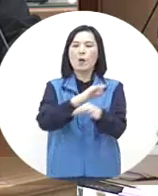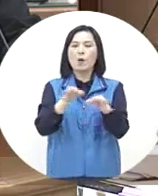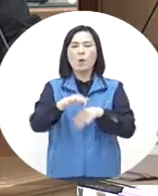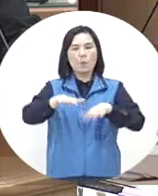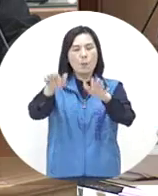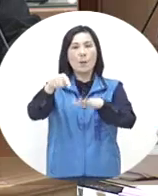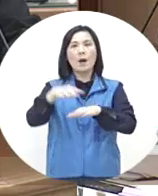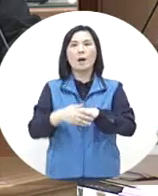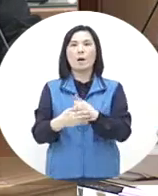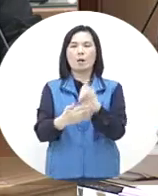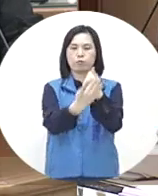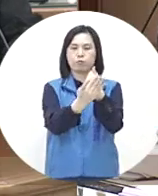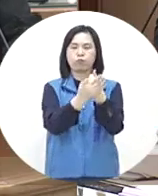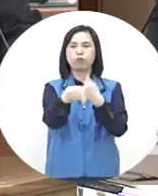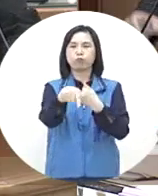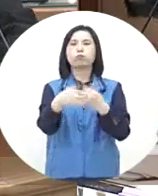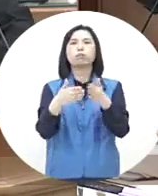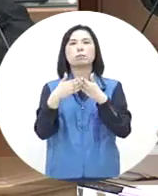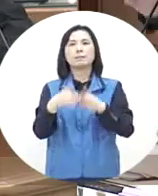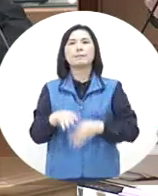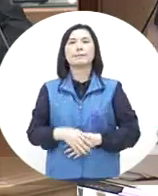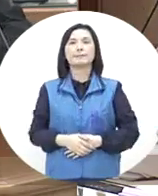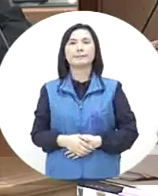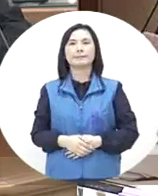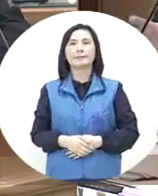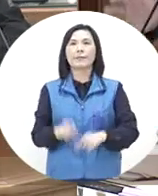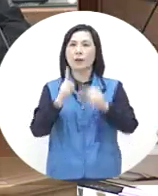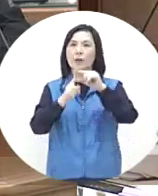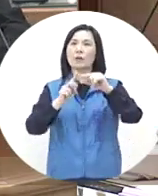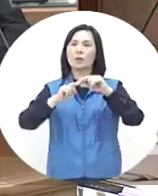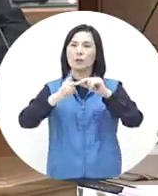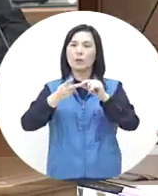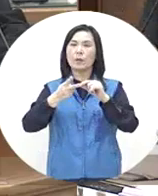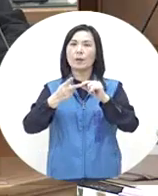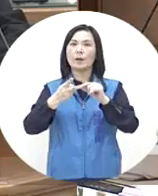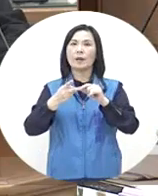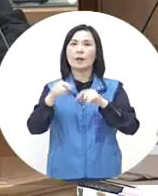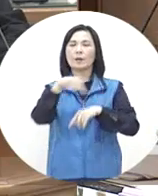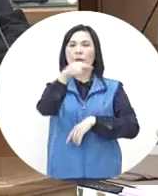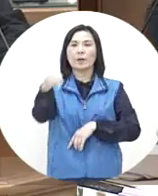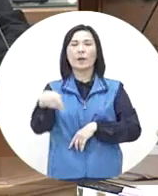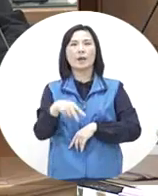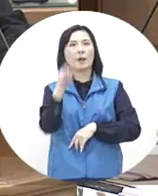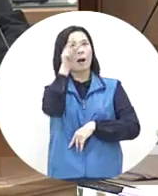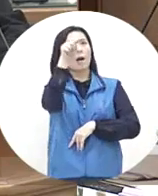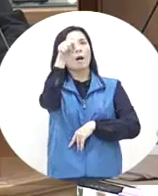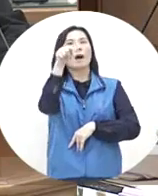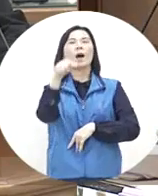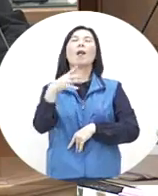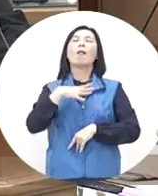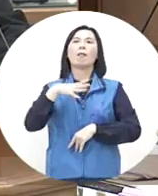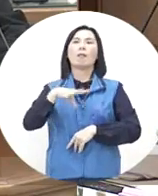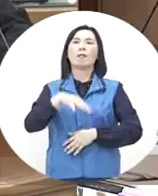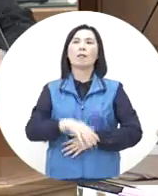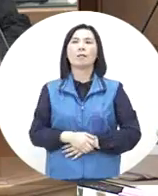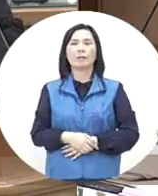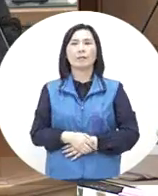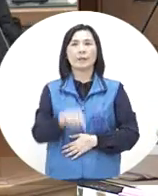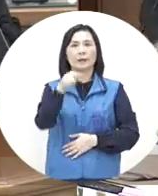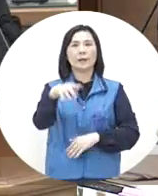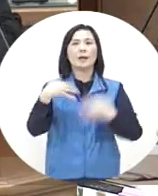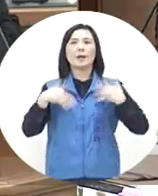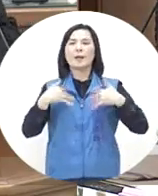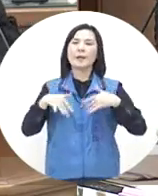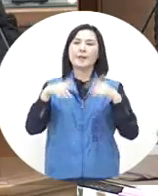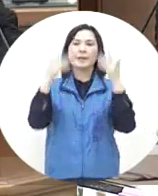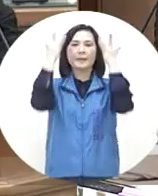护这个大家共同期待，也是综合人。都认这个牌楼啊，他这是这个新南国际